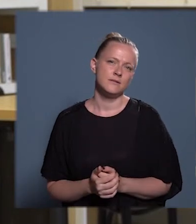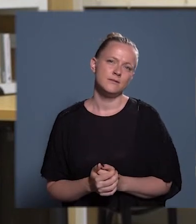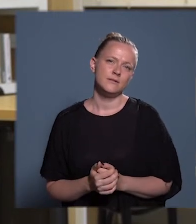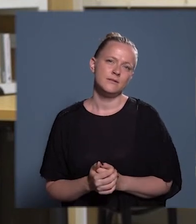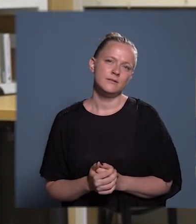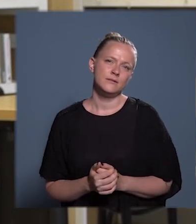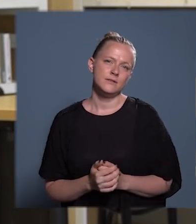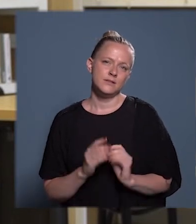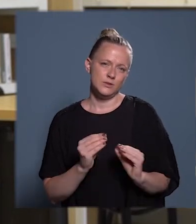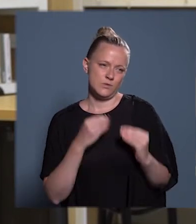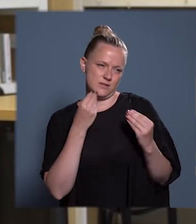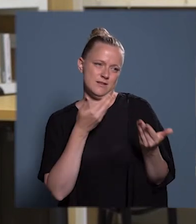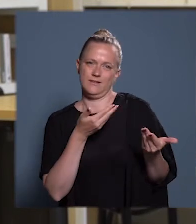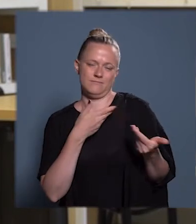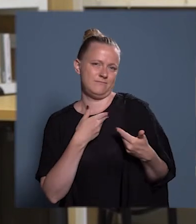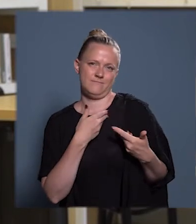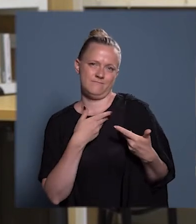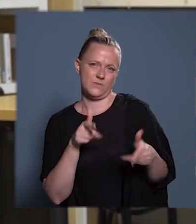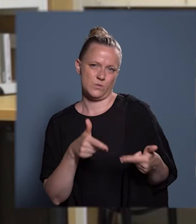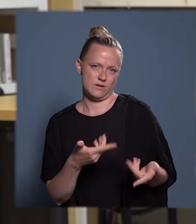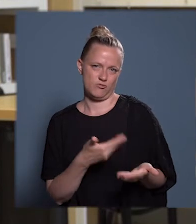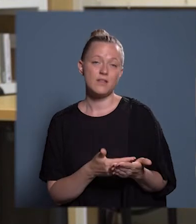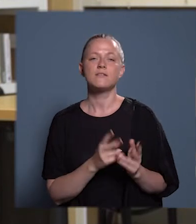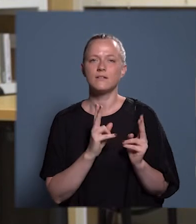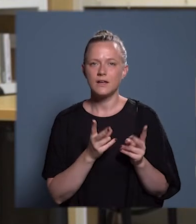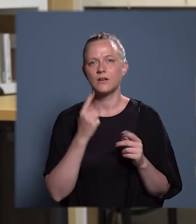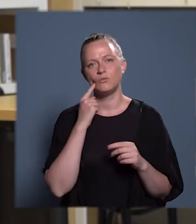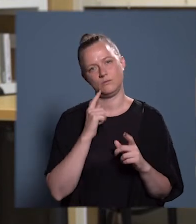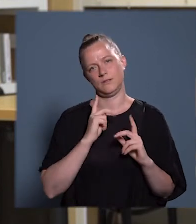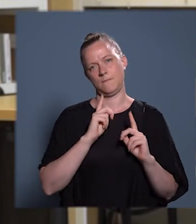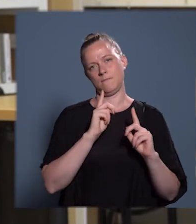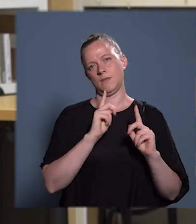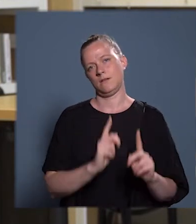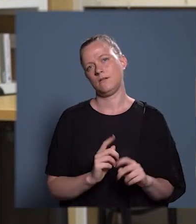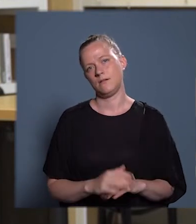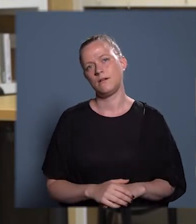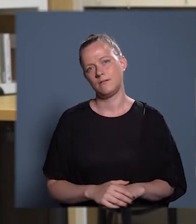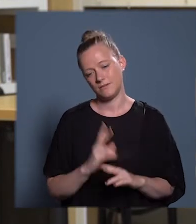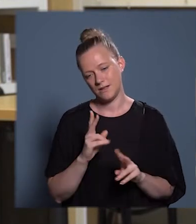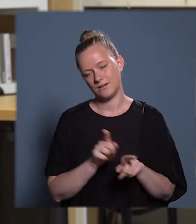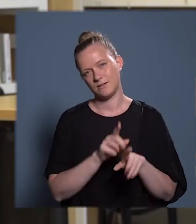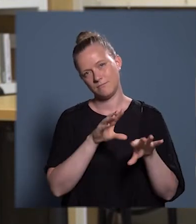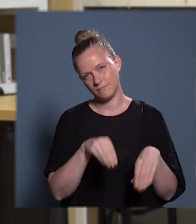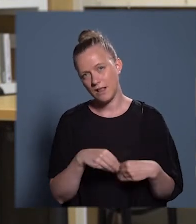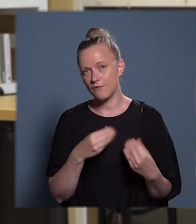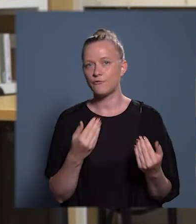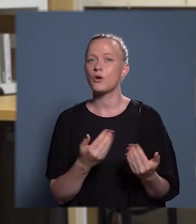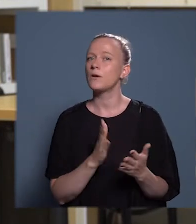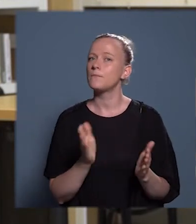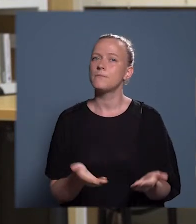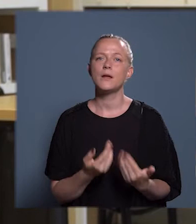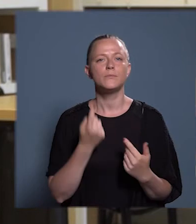megszólalni. Sajnos úgy, hogy meg kell ezt elfogadni, hogy bármi, mint